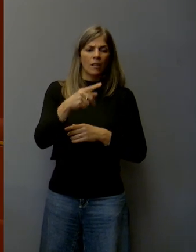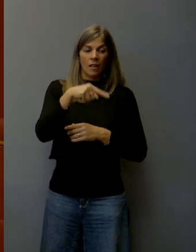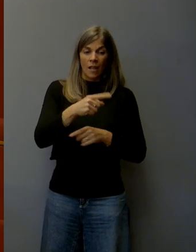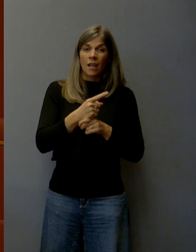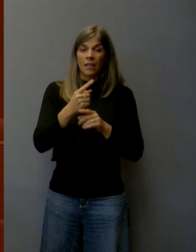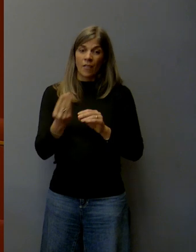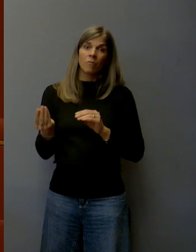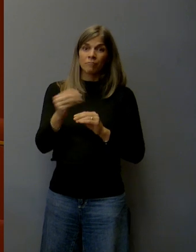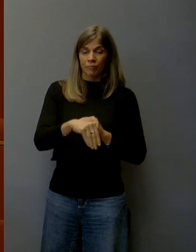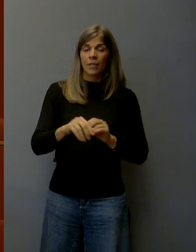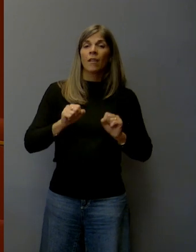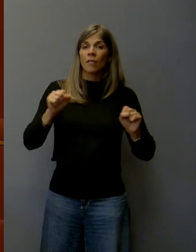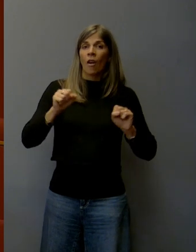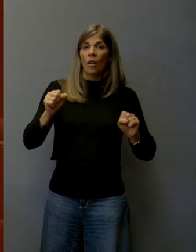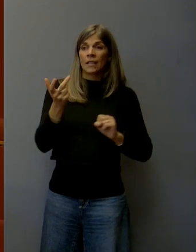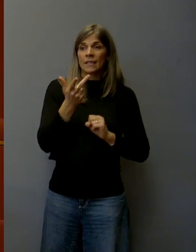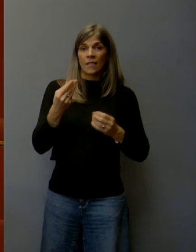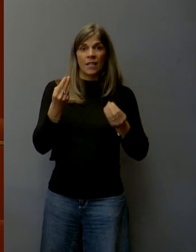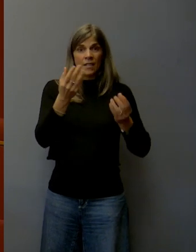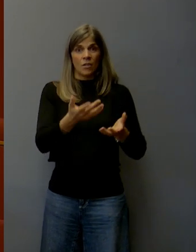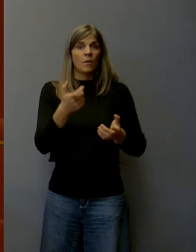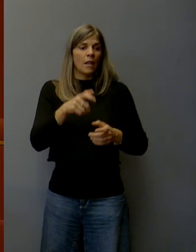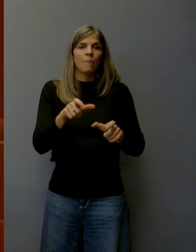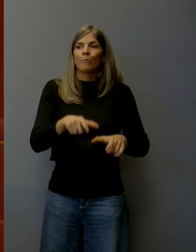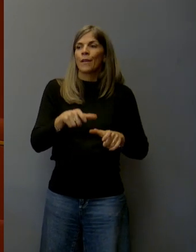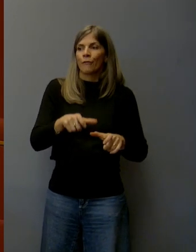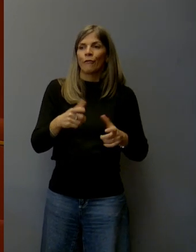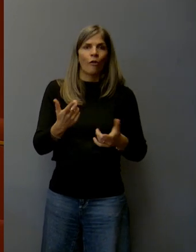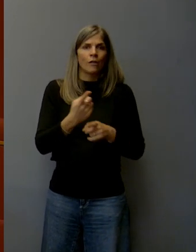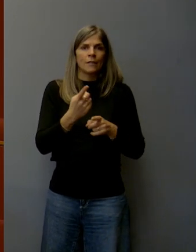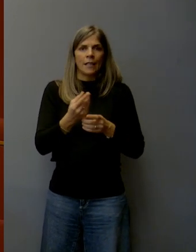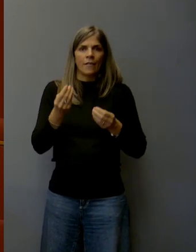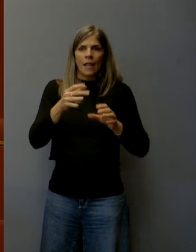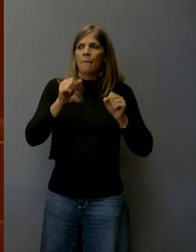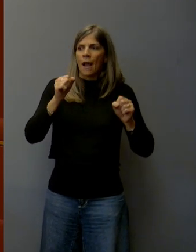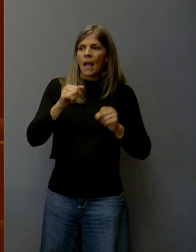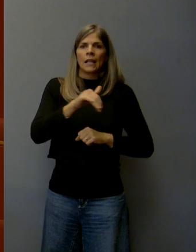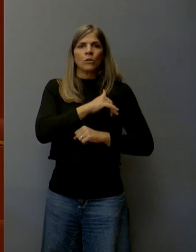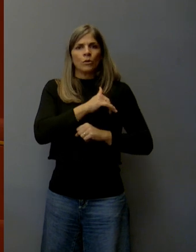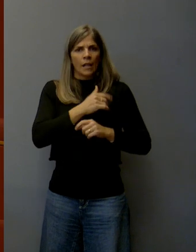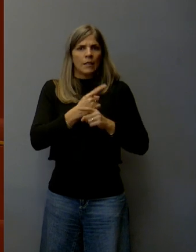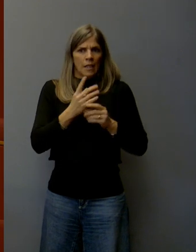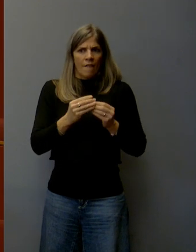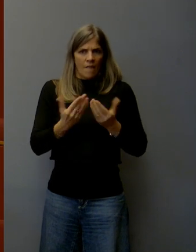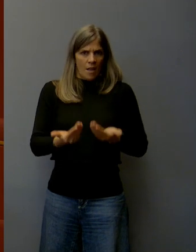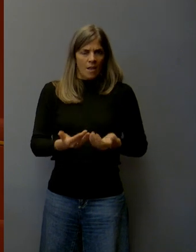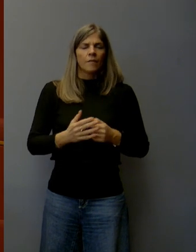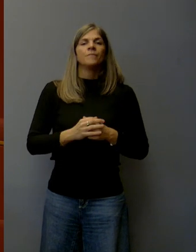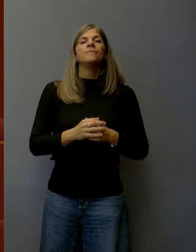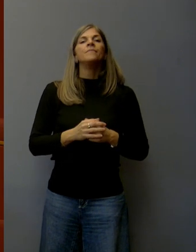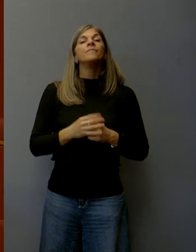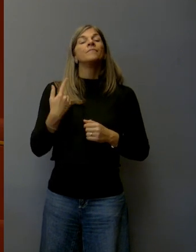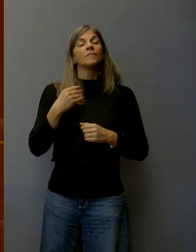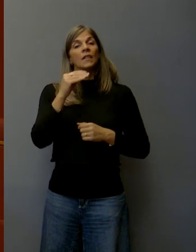ad oggi inesistente ma essenziale per un plesso didattico di tale importanza identità numerica di alunni quindi